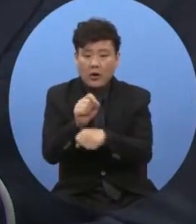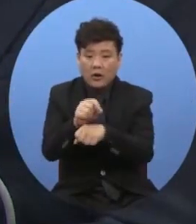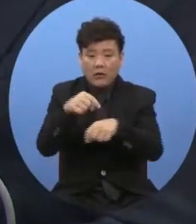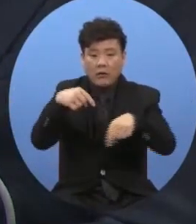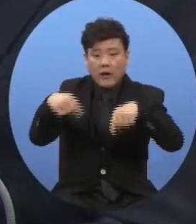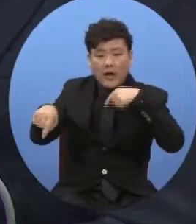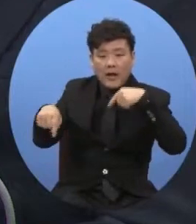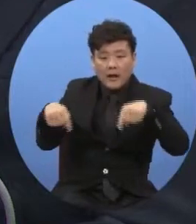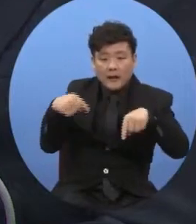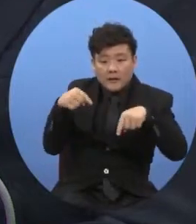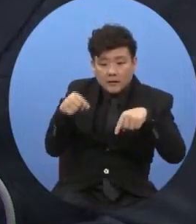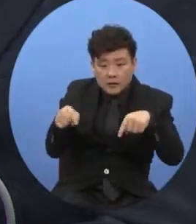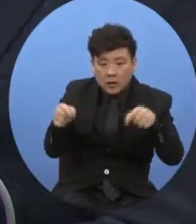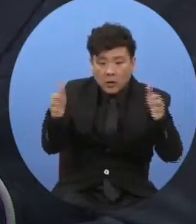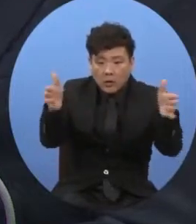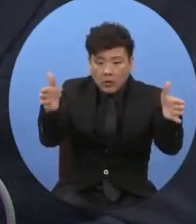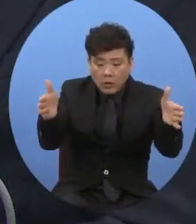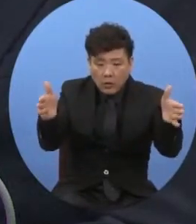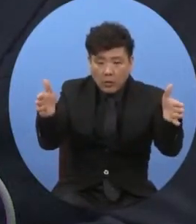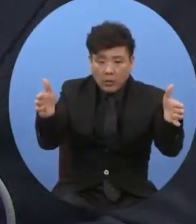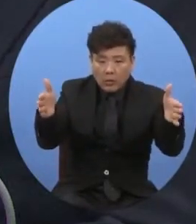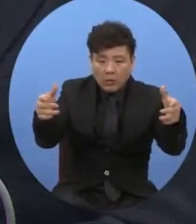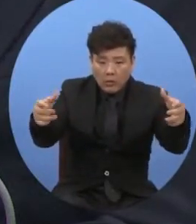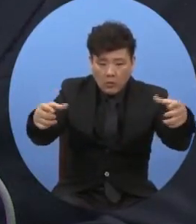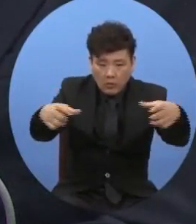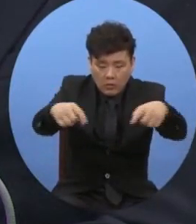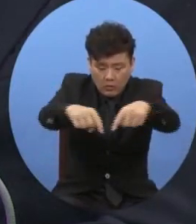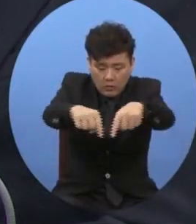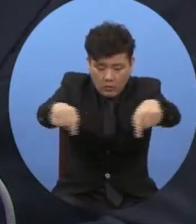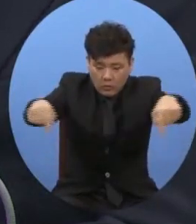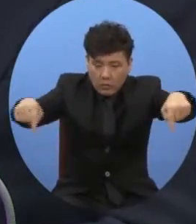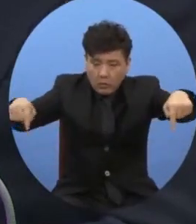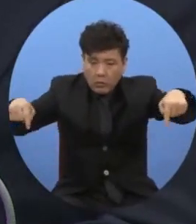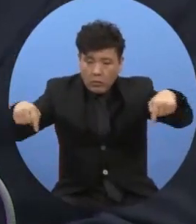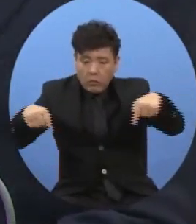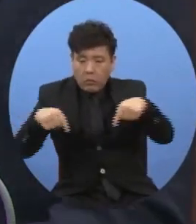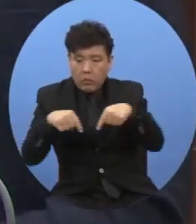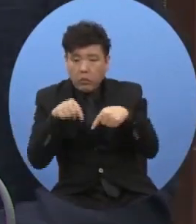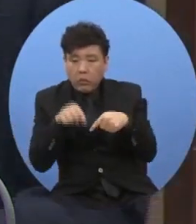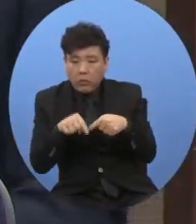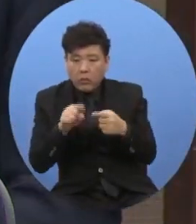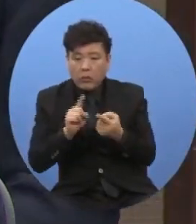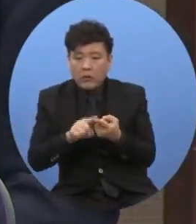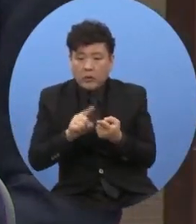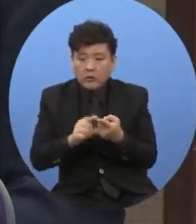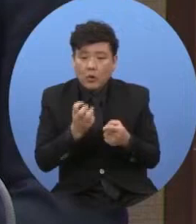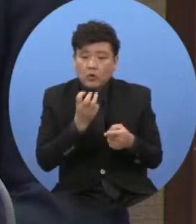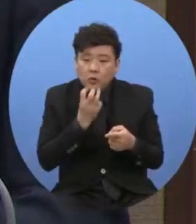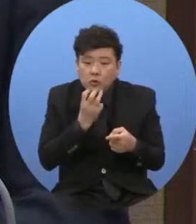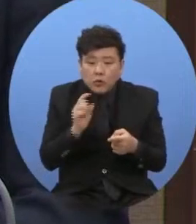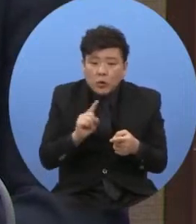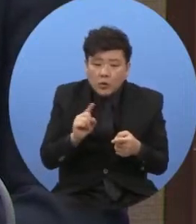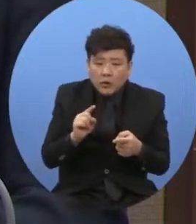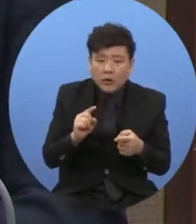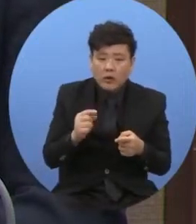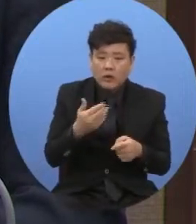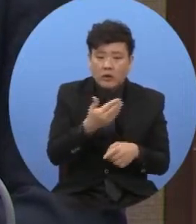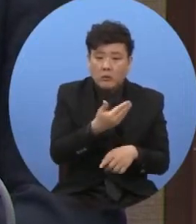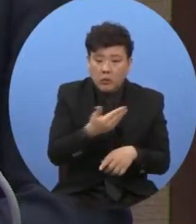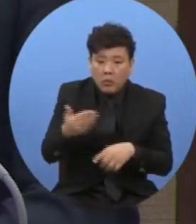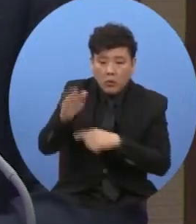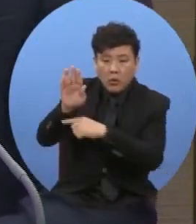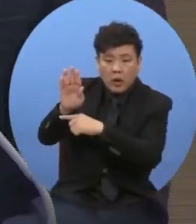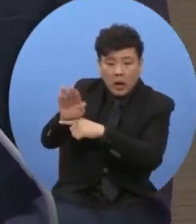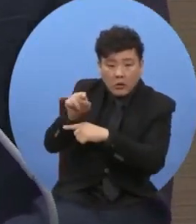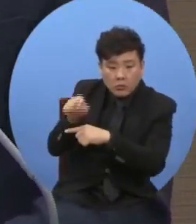행정적으로 어디까지 선을 그어야 합리적인가 하는 것을 논의하면서 꾸준히 강북 지역 전체로